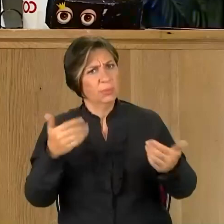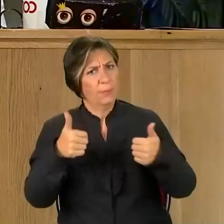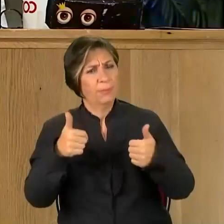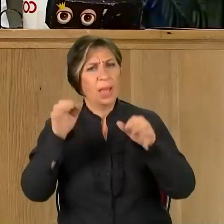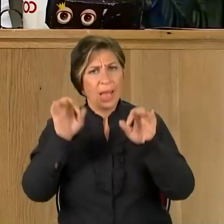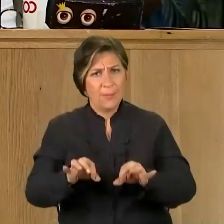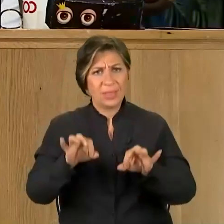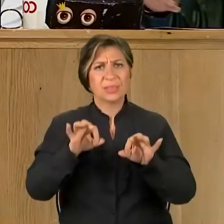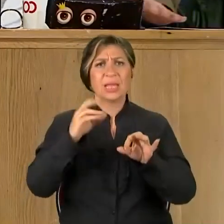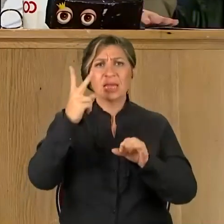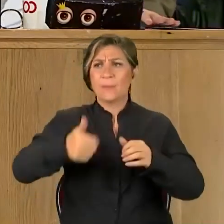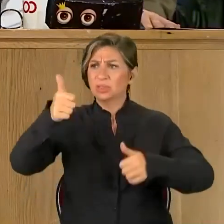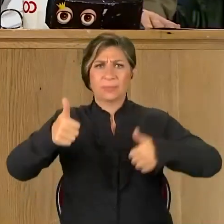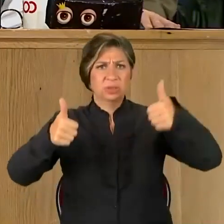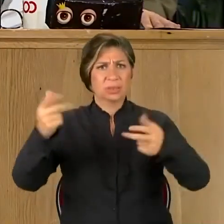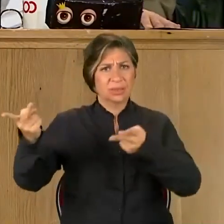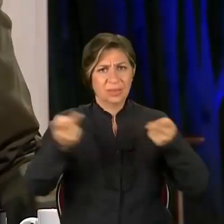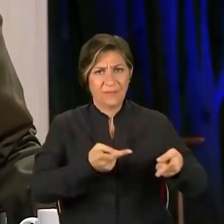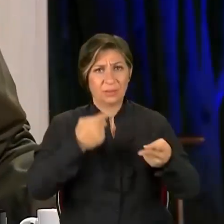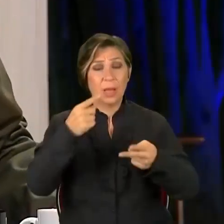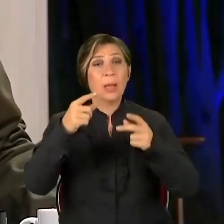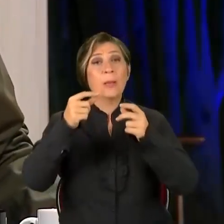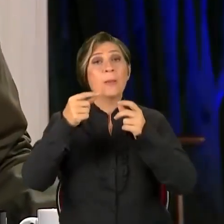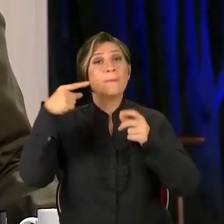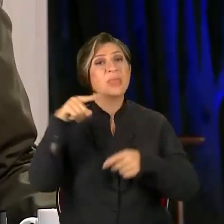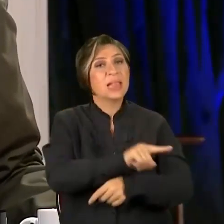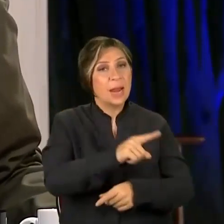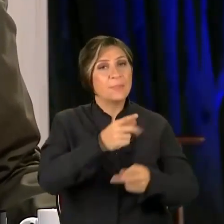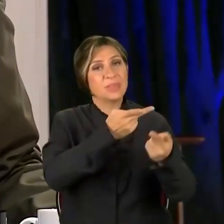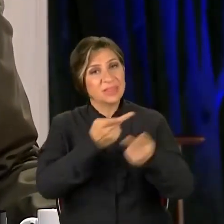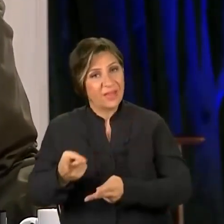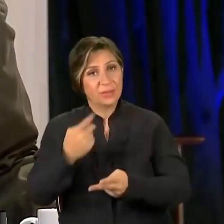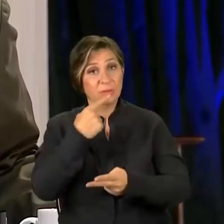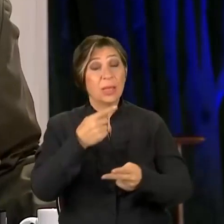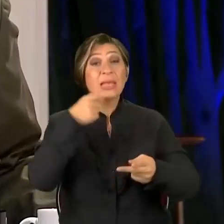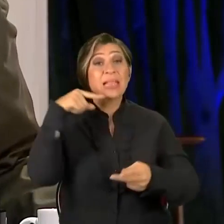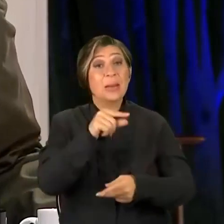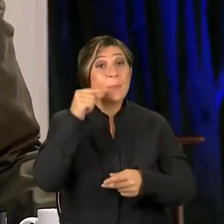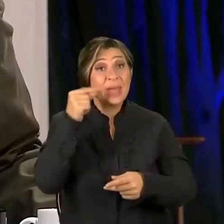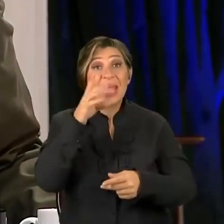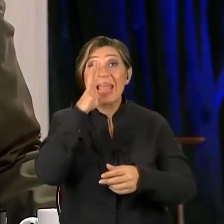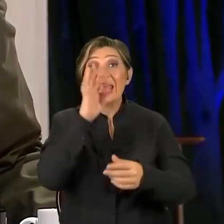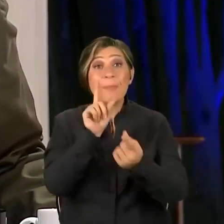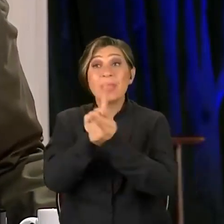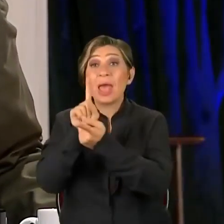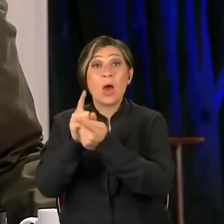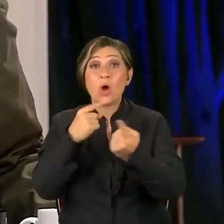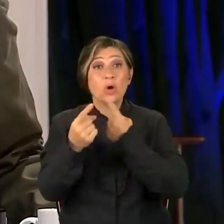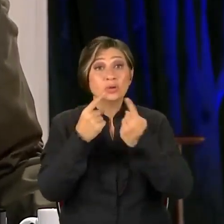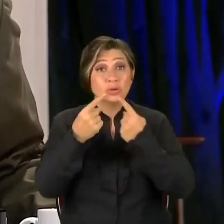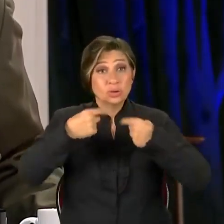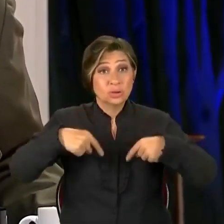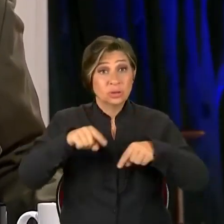hemen o zaman iki başkan adayının da davet edelim Binali beyle davet edildiler ve Binali beyin kimle konuştu varsa